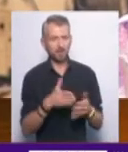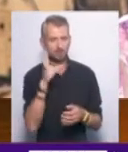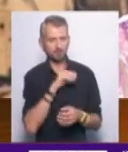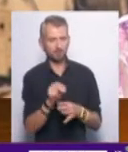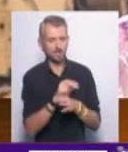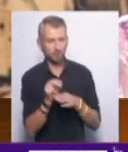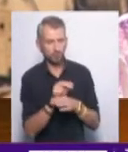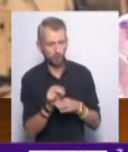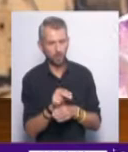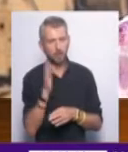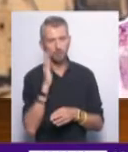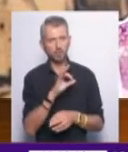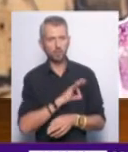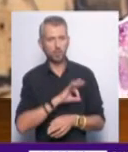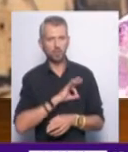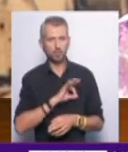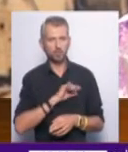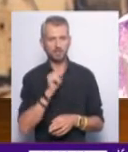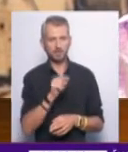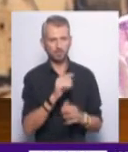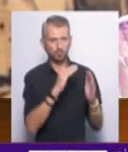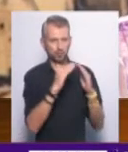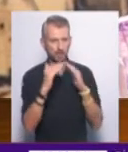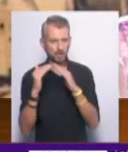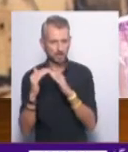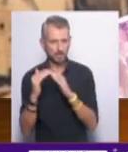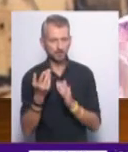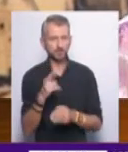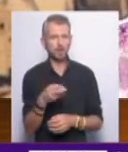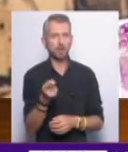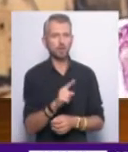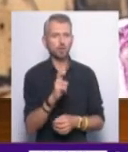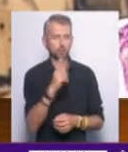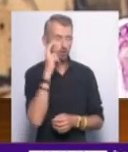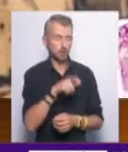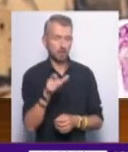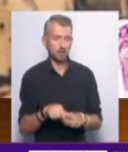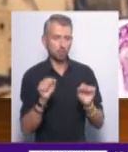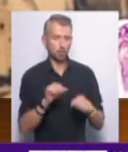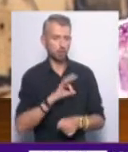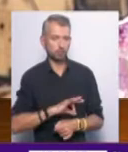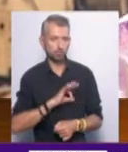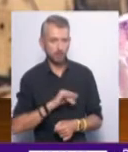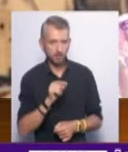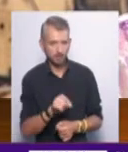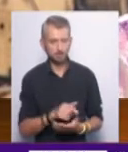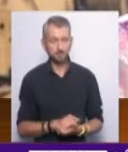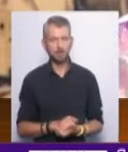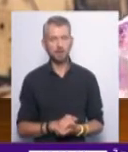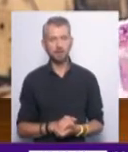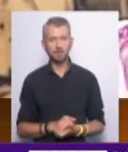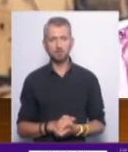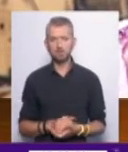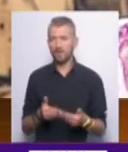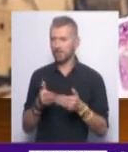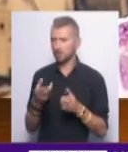відремонтують, будуть використовувати ці будинки для того, щоб кияни могли користуватися. Можна зробити відкритими